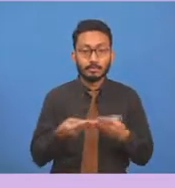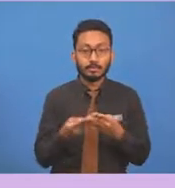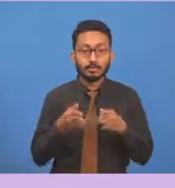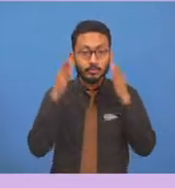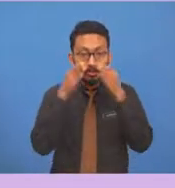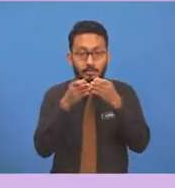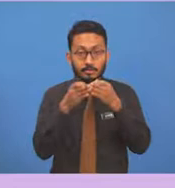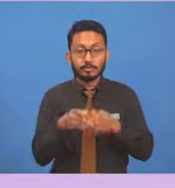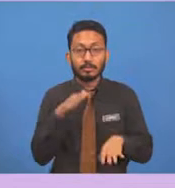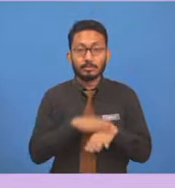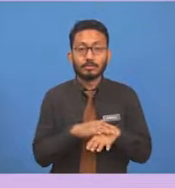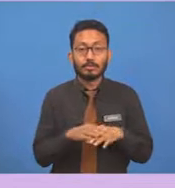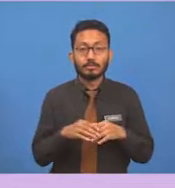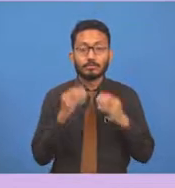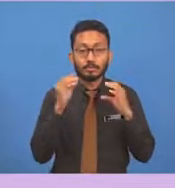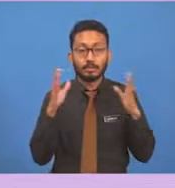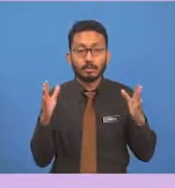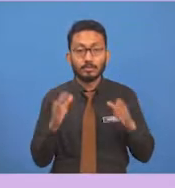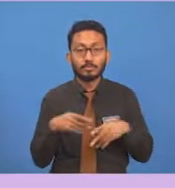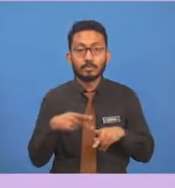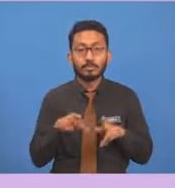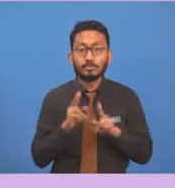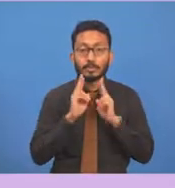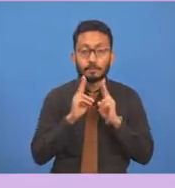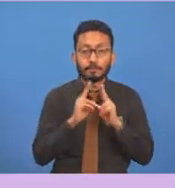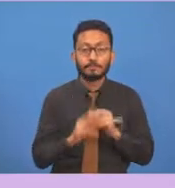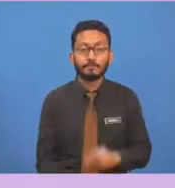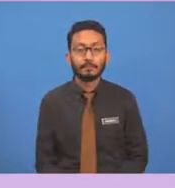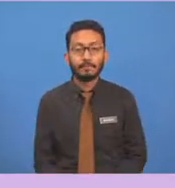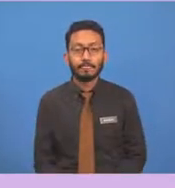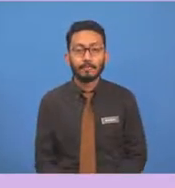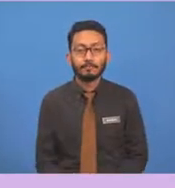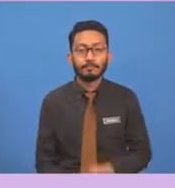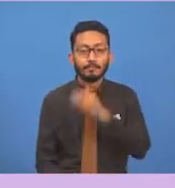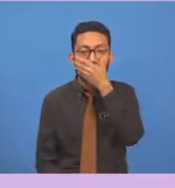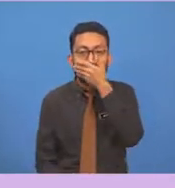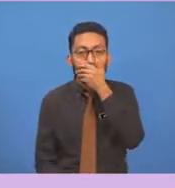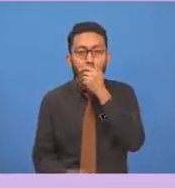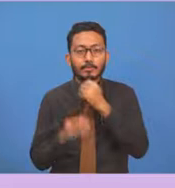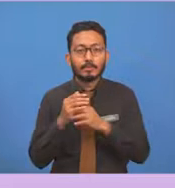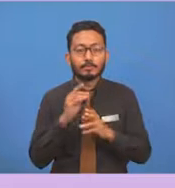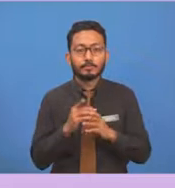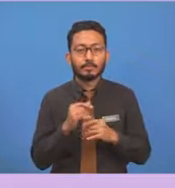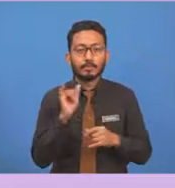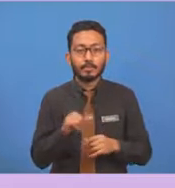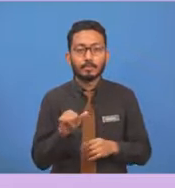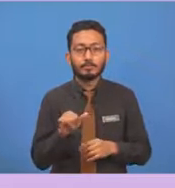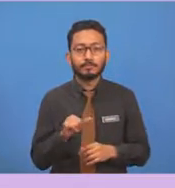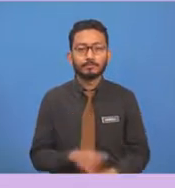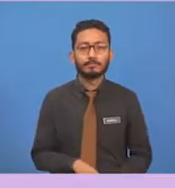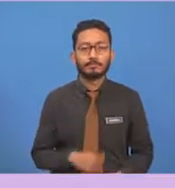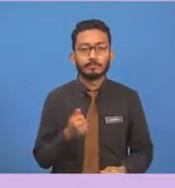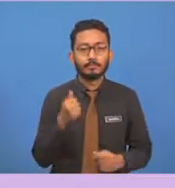semasa guru besar sedang berucap? Bagus, murid. Jawapannya, ya. Anda